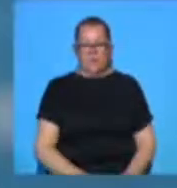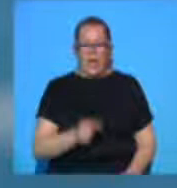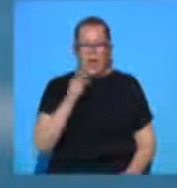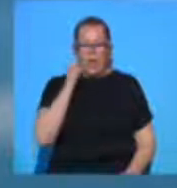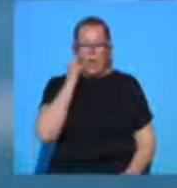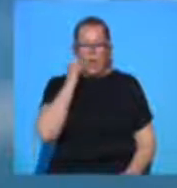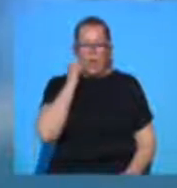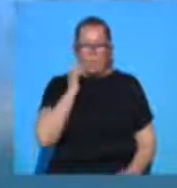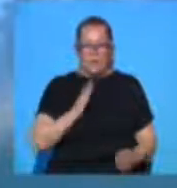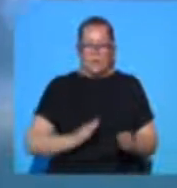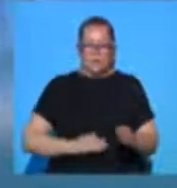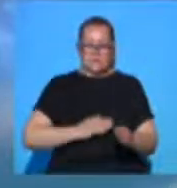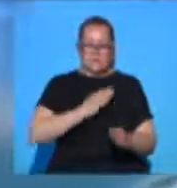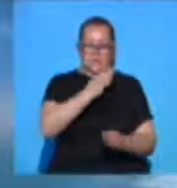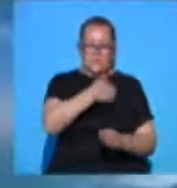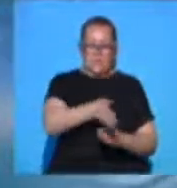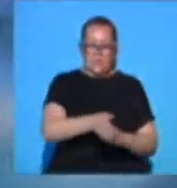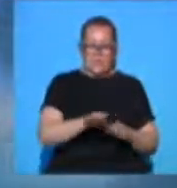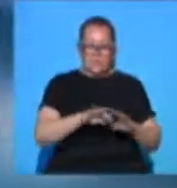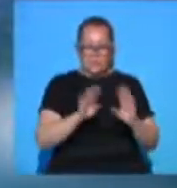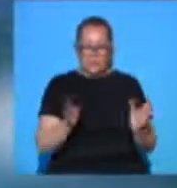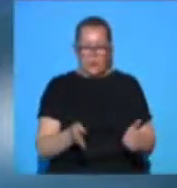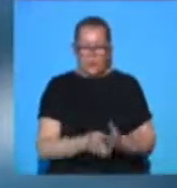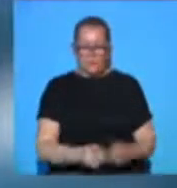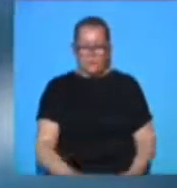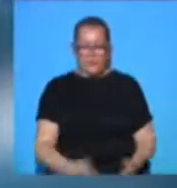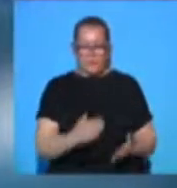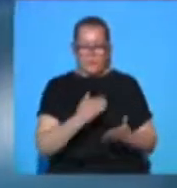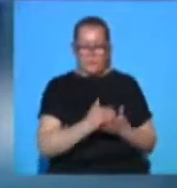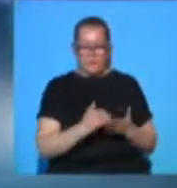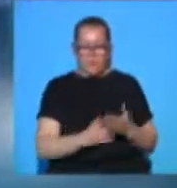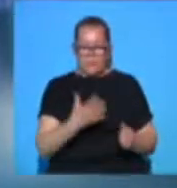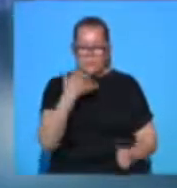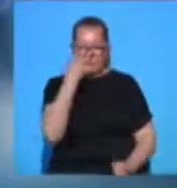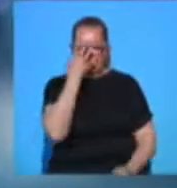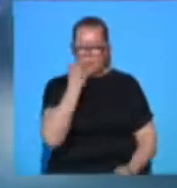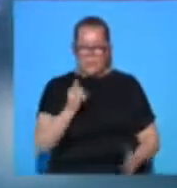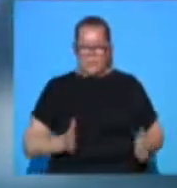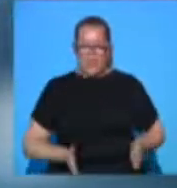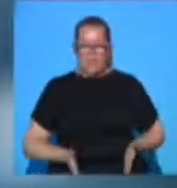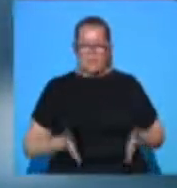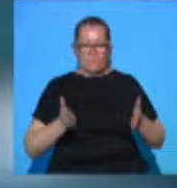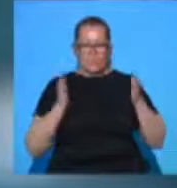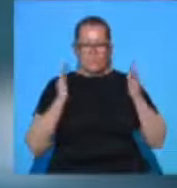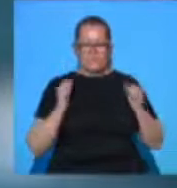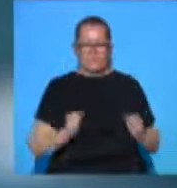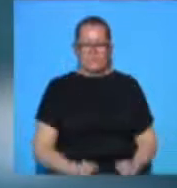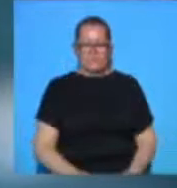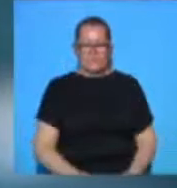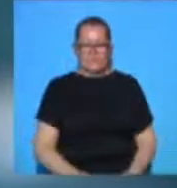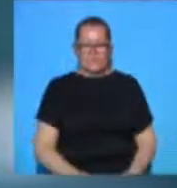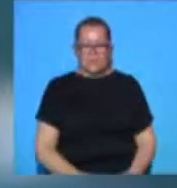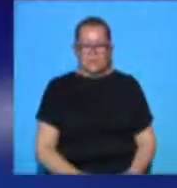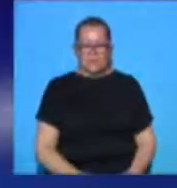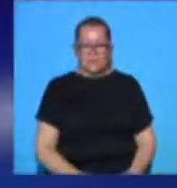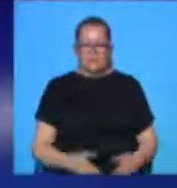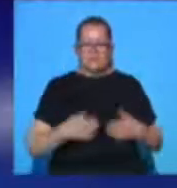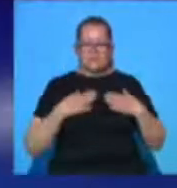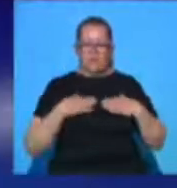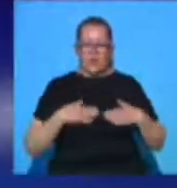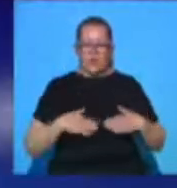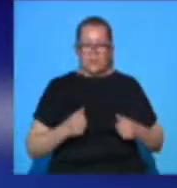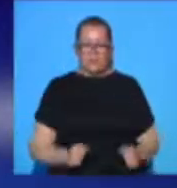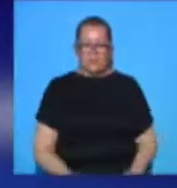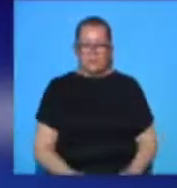umanitate de a trece peste toate problemele pe care le-am avut și le avem în continuare și de capacitatea noastră de a fi